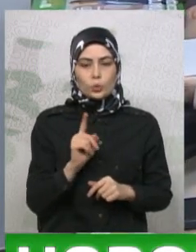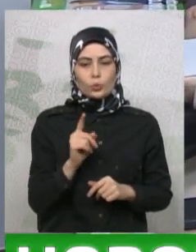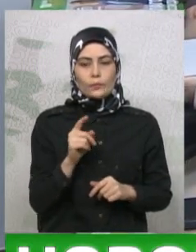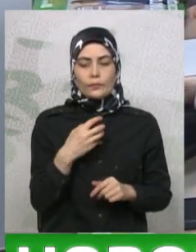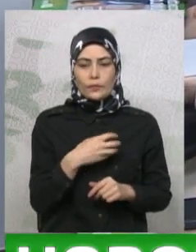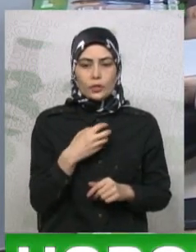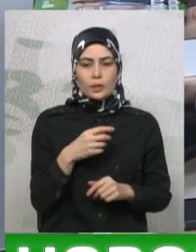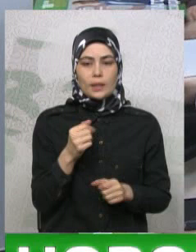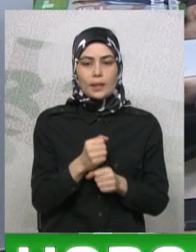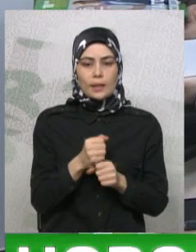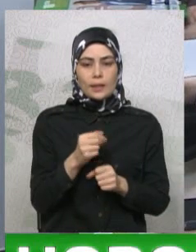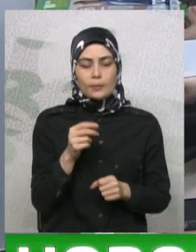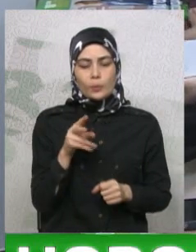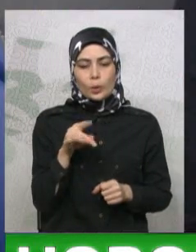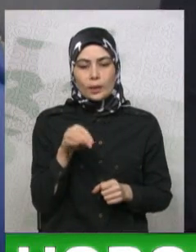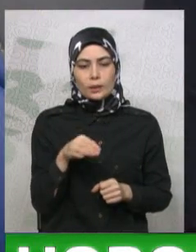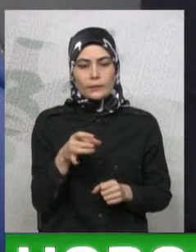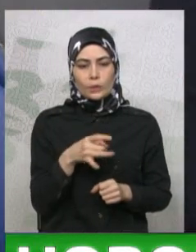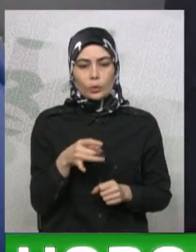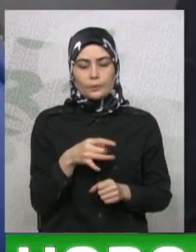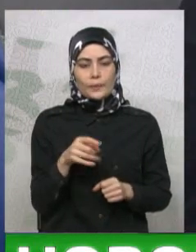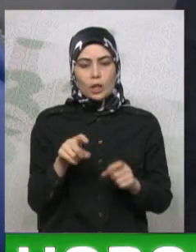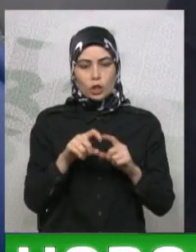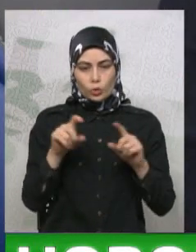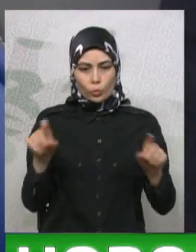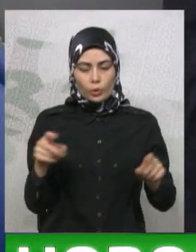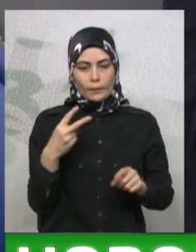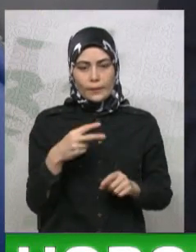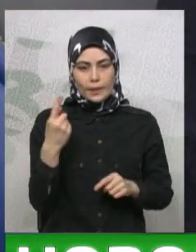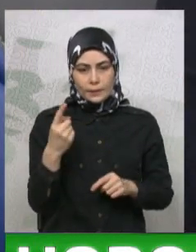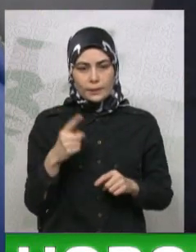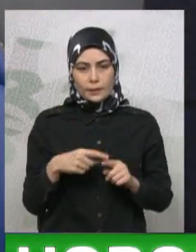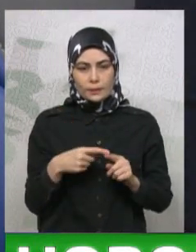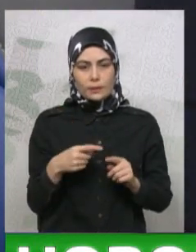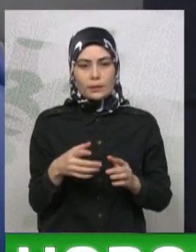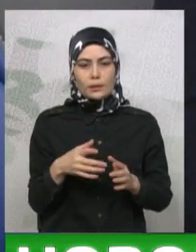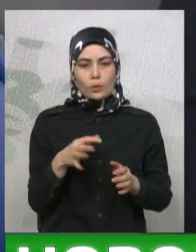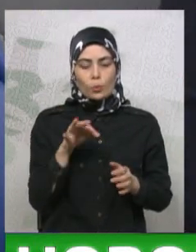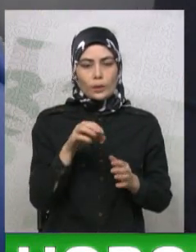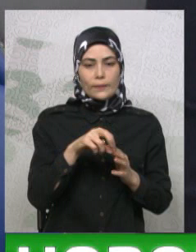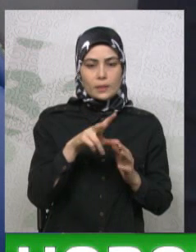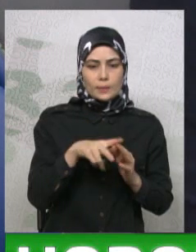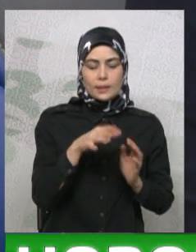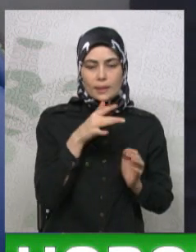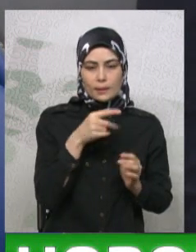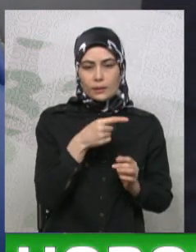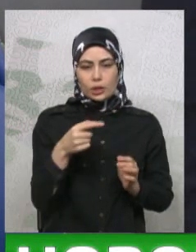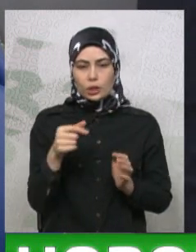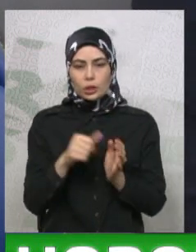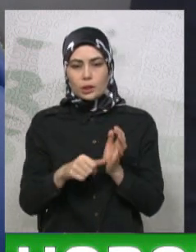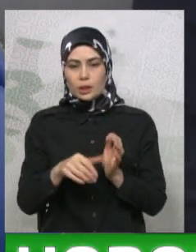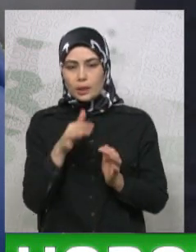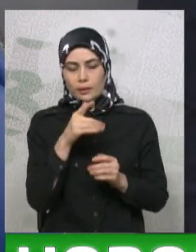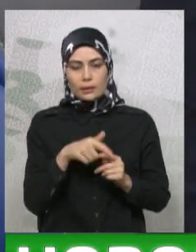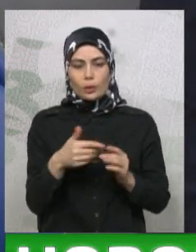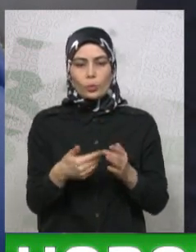значимость реализации проекта в регионе. Школа 21 – это достаточно большой период от 18 до 60. И это